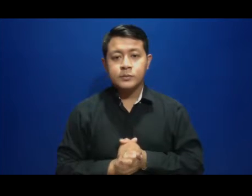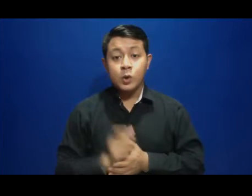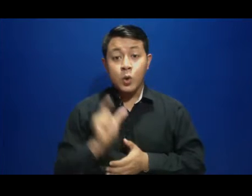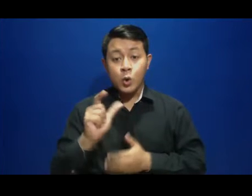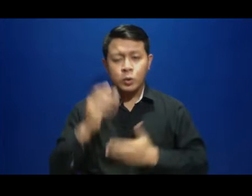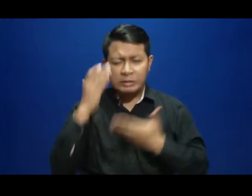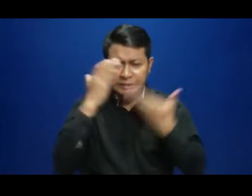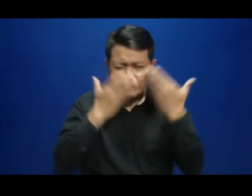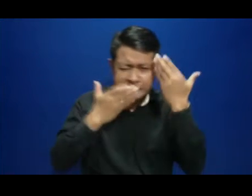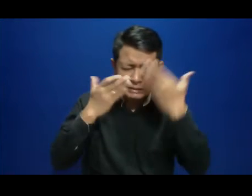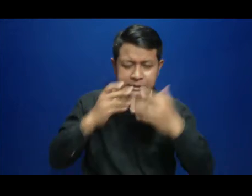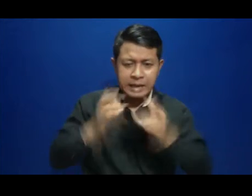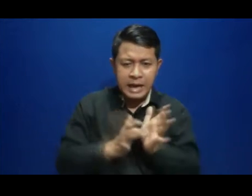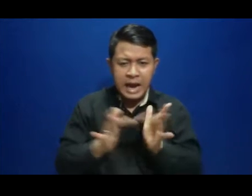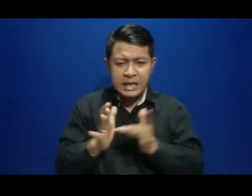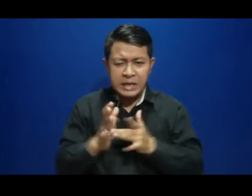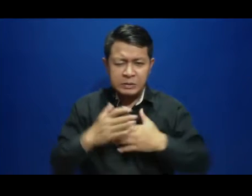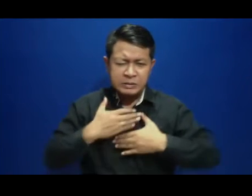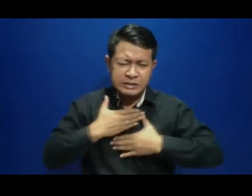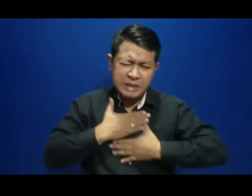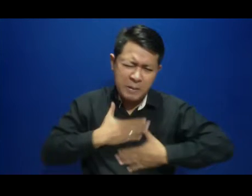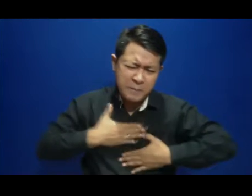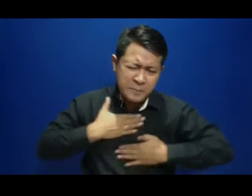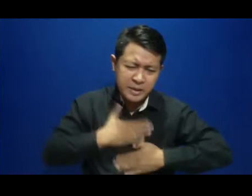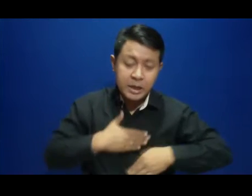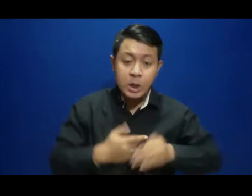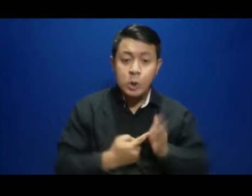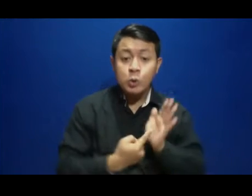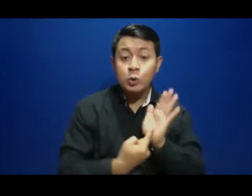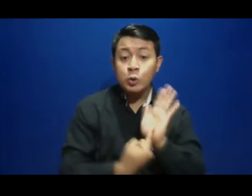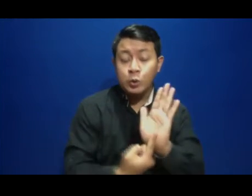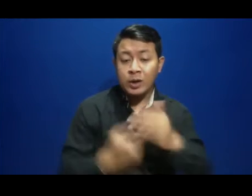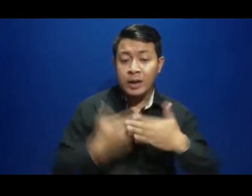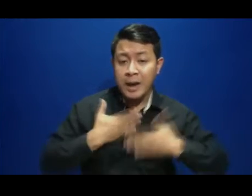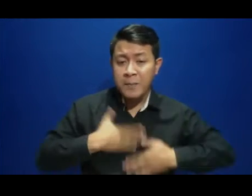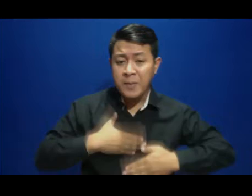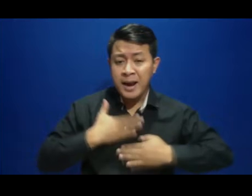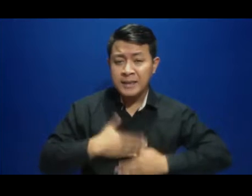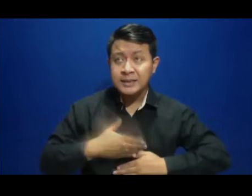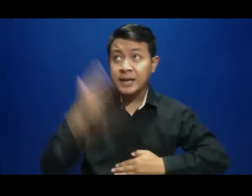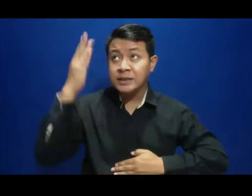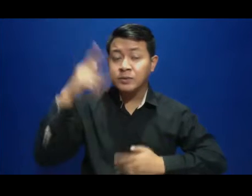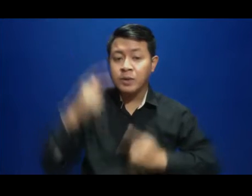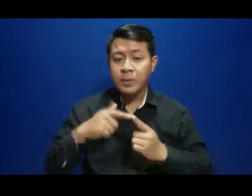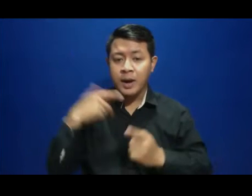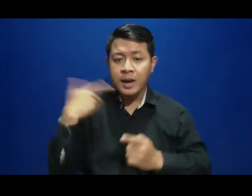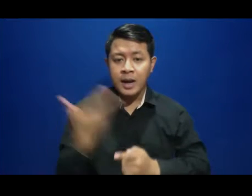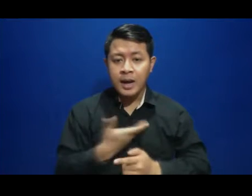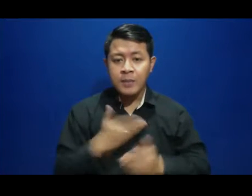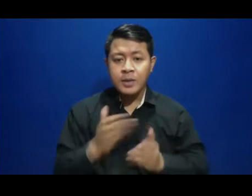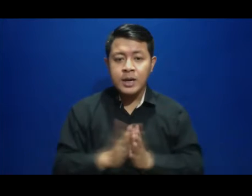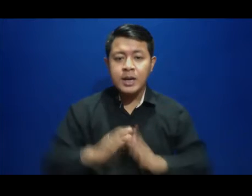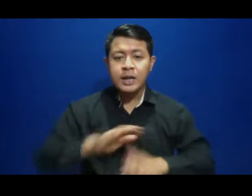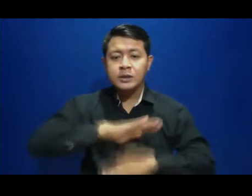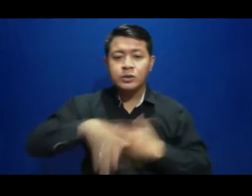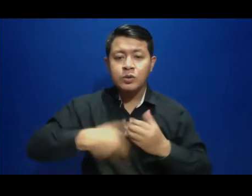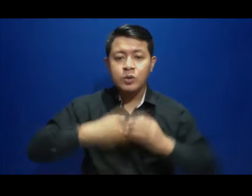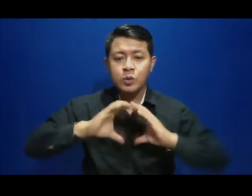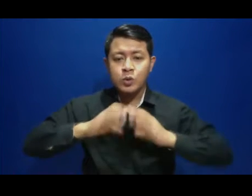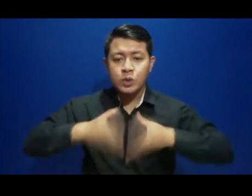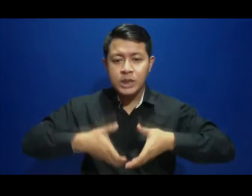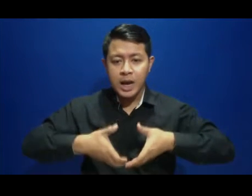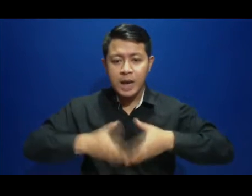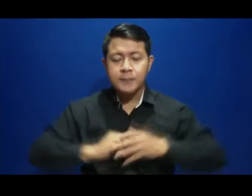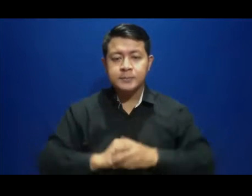Demi sengsara Yesus yang pedih, tunjukkanlah belas kasih-Mu kepada kami dan seluruh dunia.